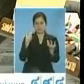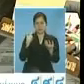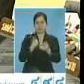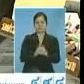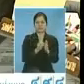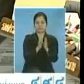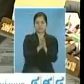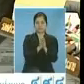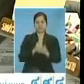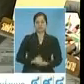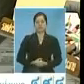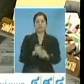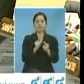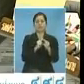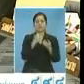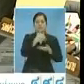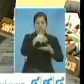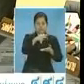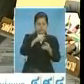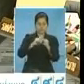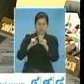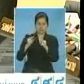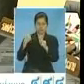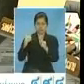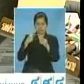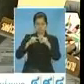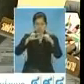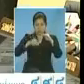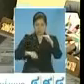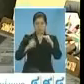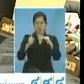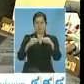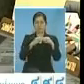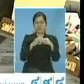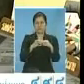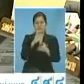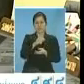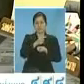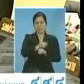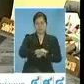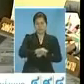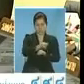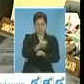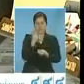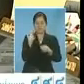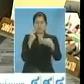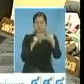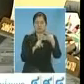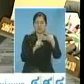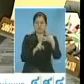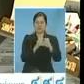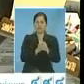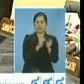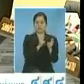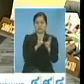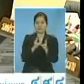มถึงการลดต้นทุนการขนส่งในภาคอุตสาหกรรมโดยรวมโดยเฉพาะอุตสาหกรรมการเกษตรค่ะส่วนที่4ก็คือหลักแนวคิดของ